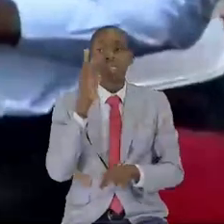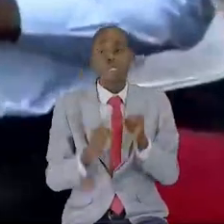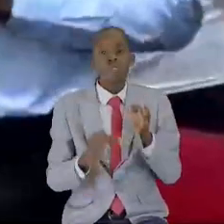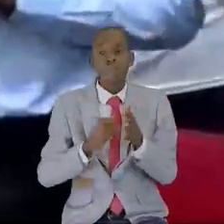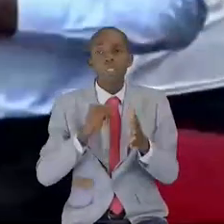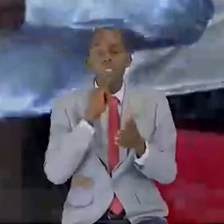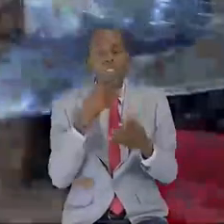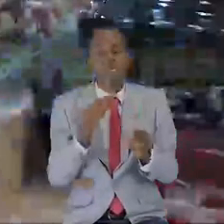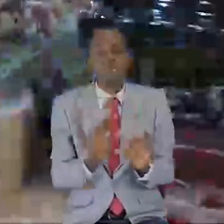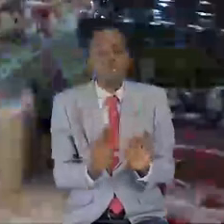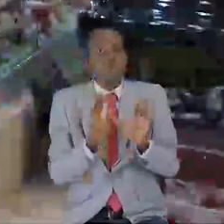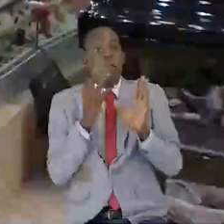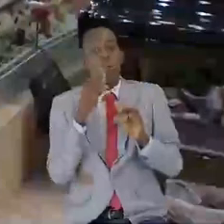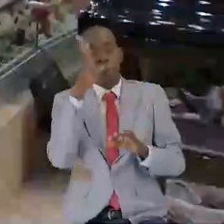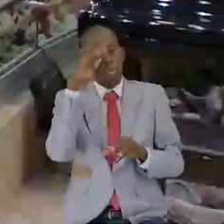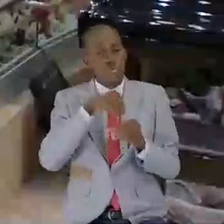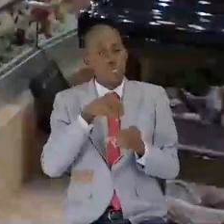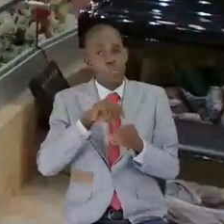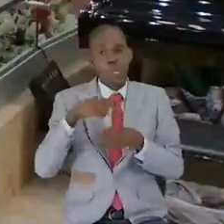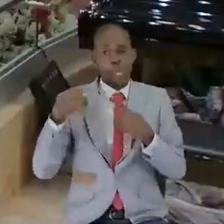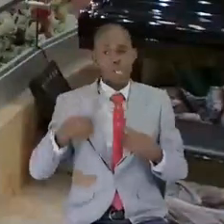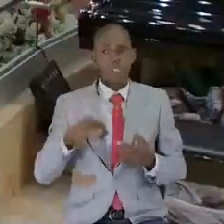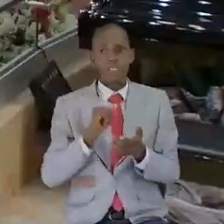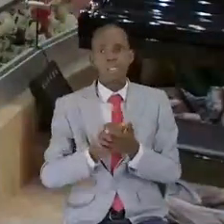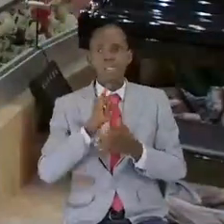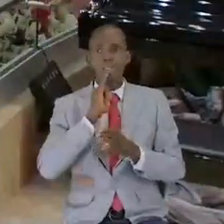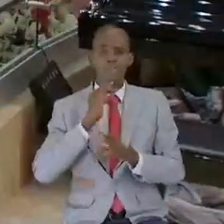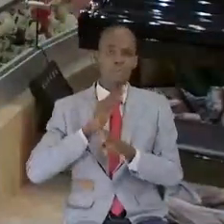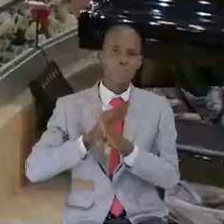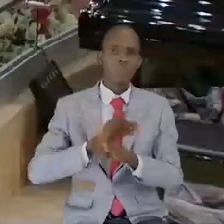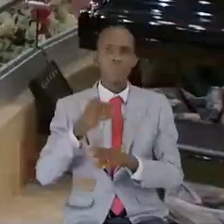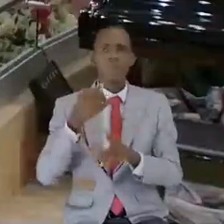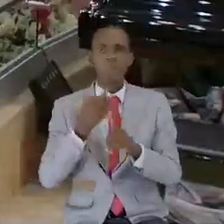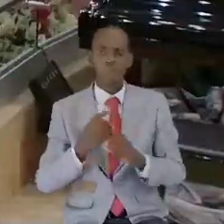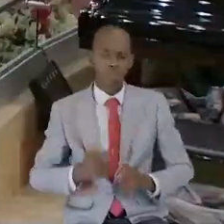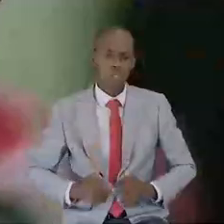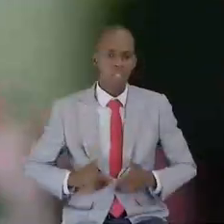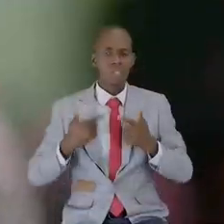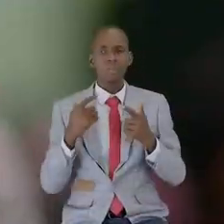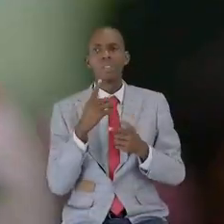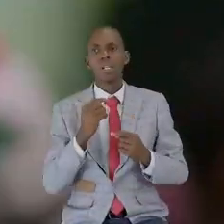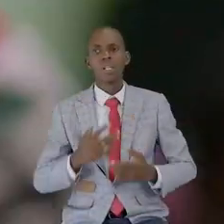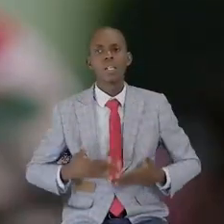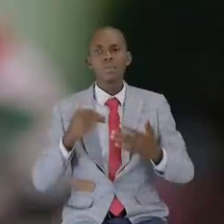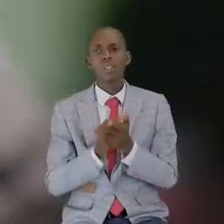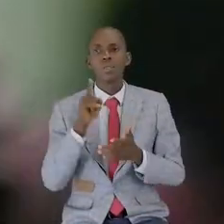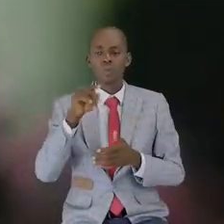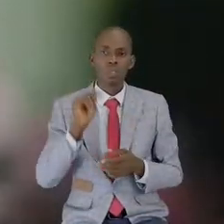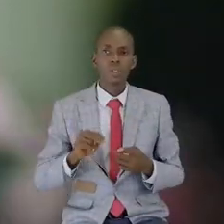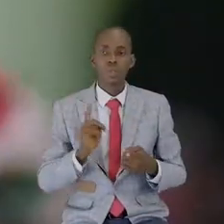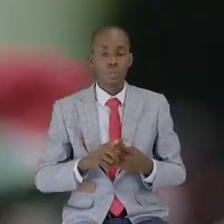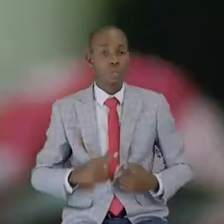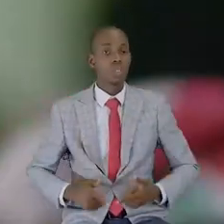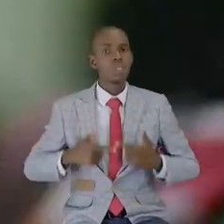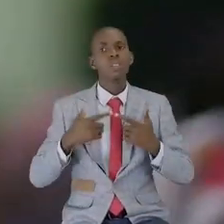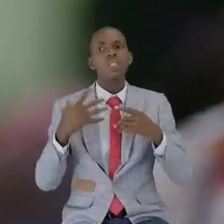l'homme qui t'empêche de mener la vie que tu dois mener, porte ça à Dieu